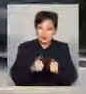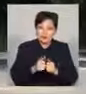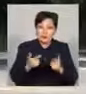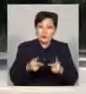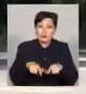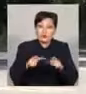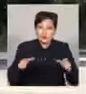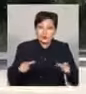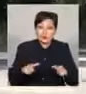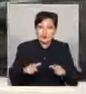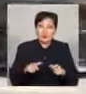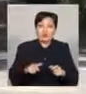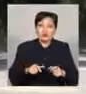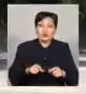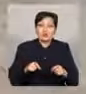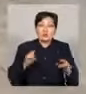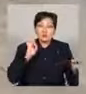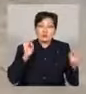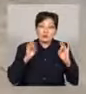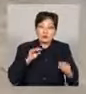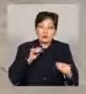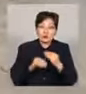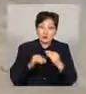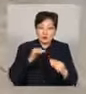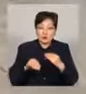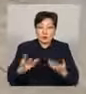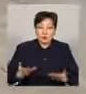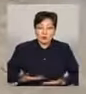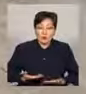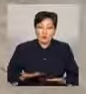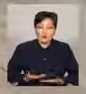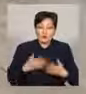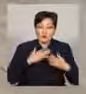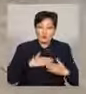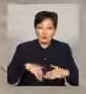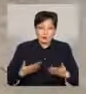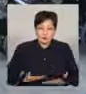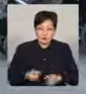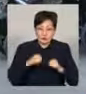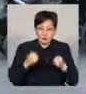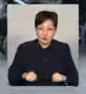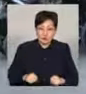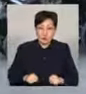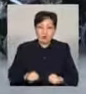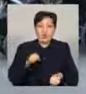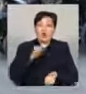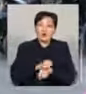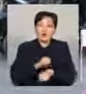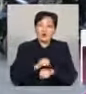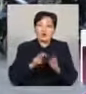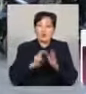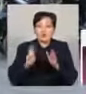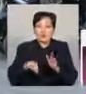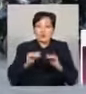мұндағы жұртқа тасыған өзіндей болған көліктер олардың сөзінше өмірді мамыражай сүруге мүмкіндік бермей келеді. Ана остановкадан түсеміз,